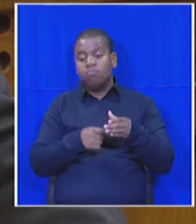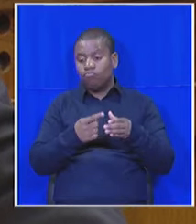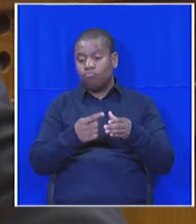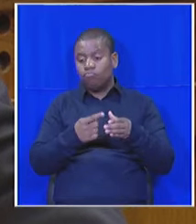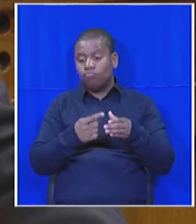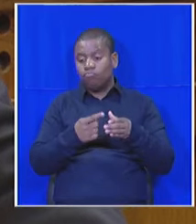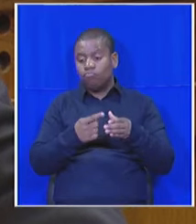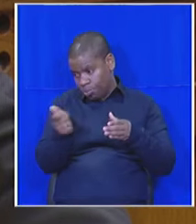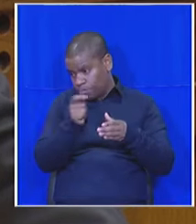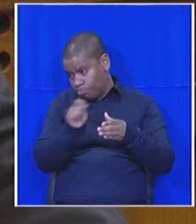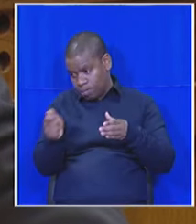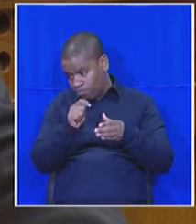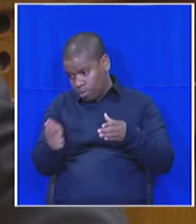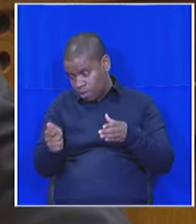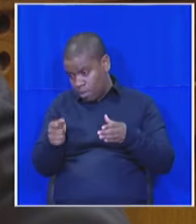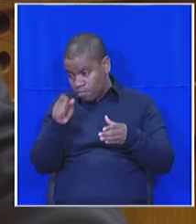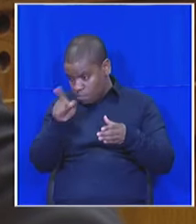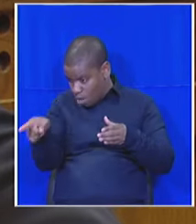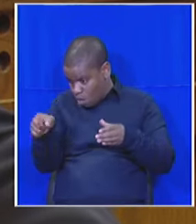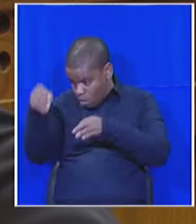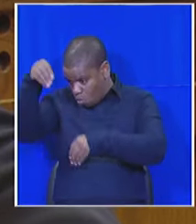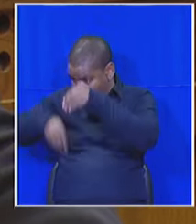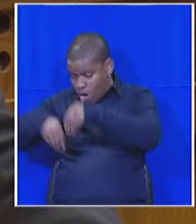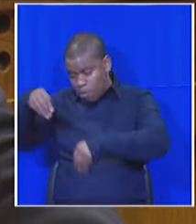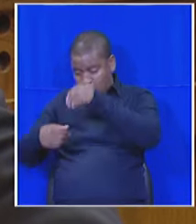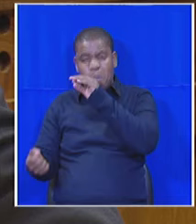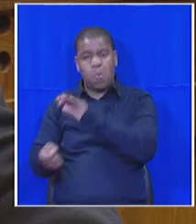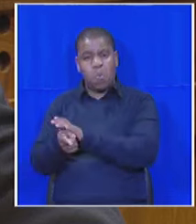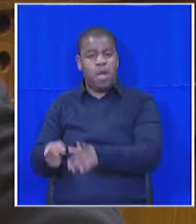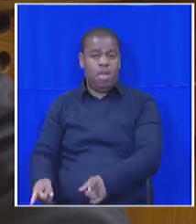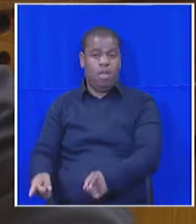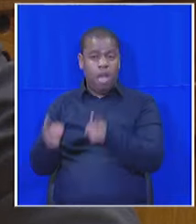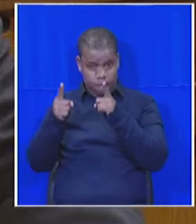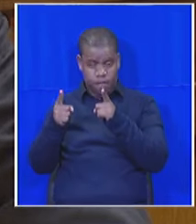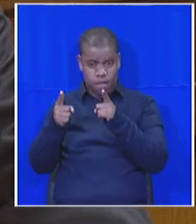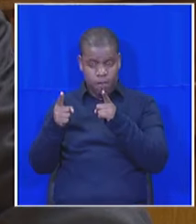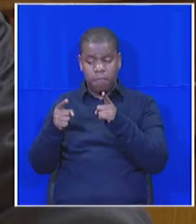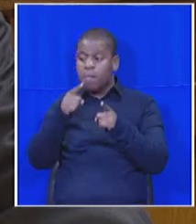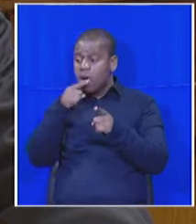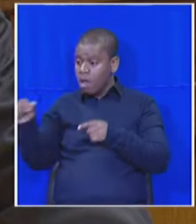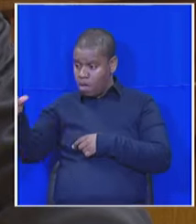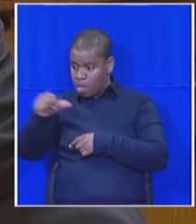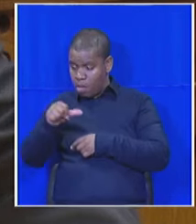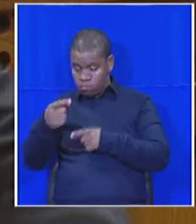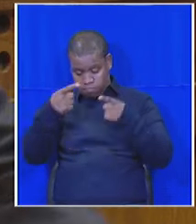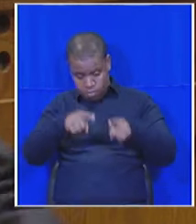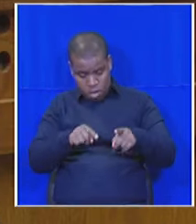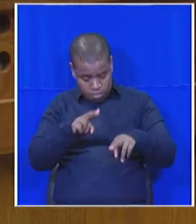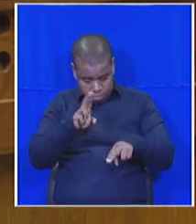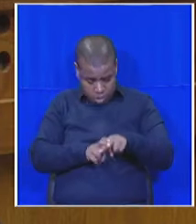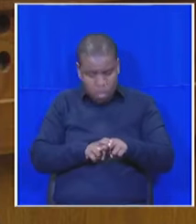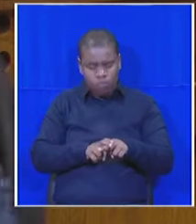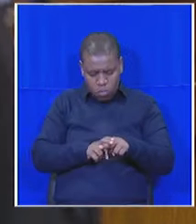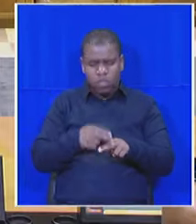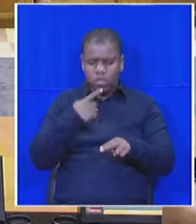u sit hierso met 'n vroom gesig asof niks fout is nie. Die Vryheidsfront Plus sal nie hierdie begrotingspos ondersteun